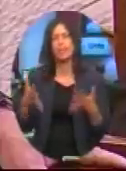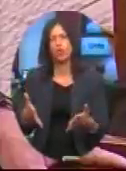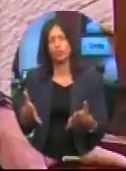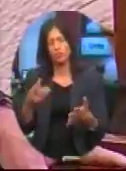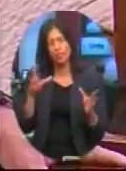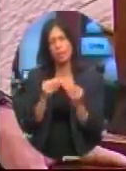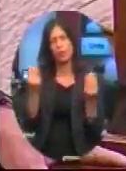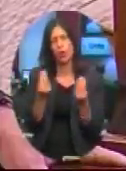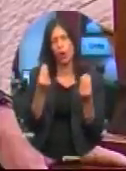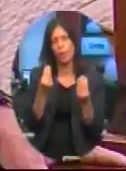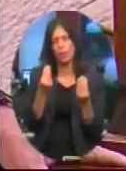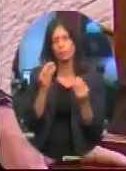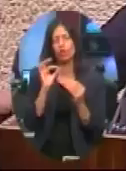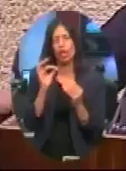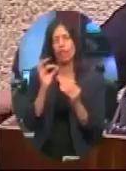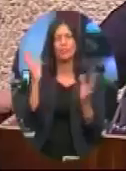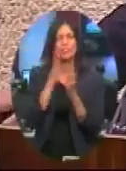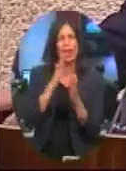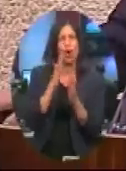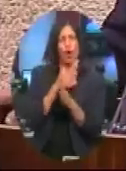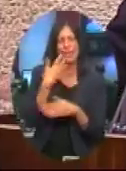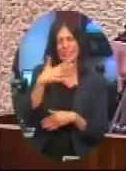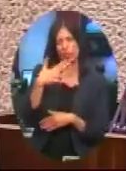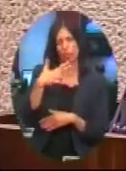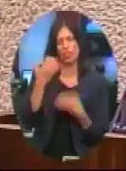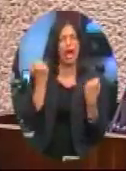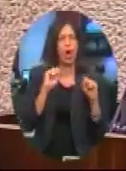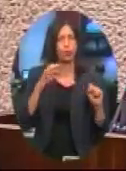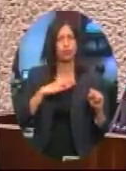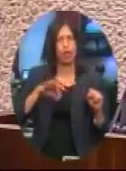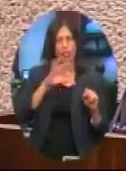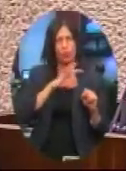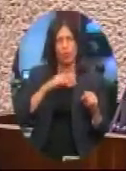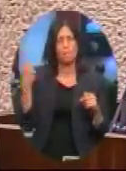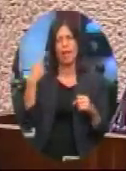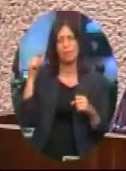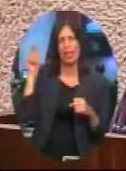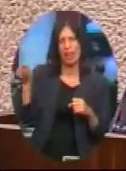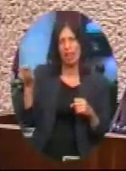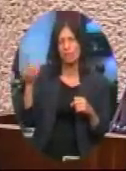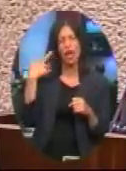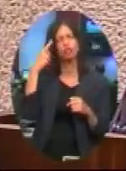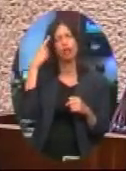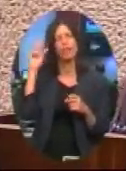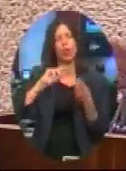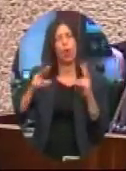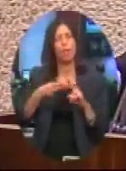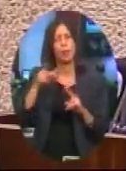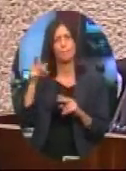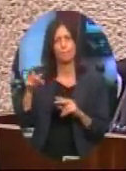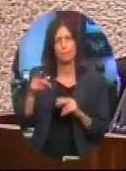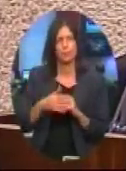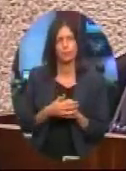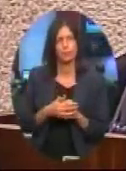טרור קיצוניים שהחירות שלנו מאיימת עליהם ועל כל השקפת עולמם.